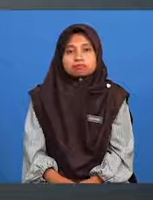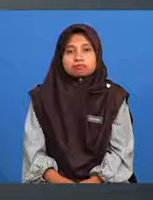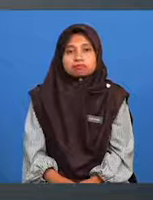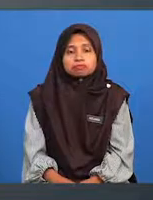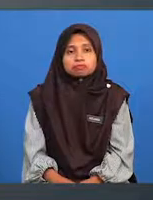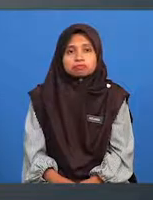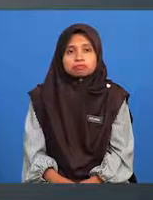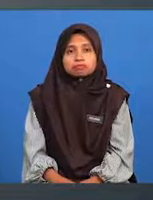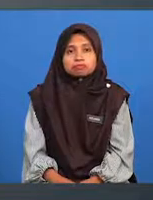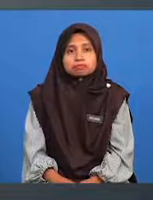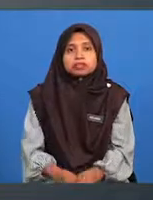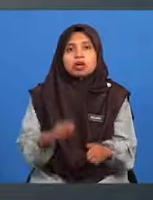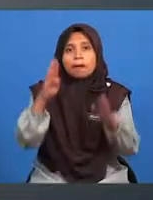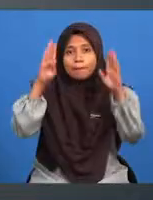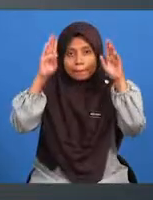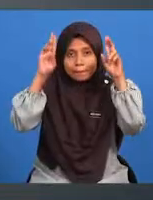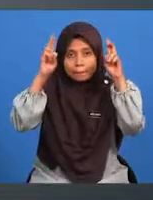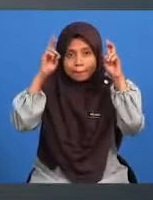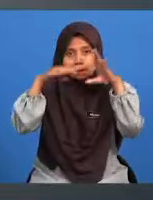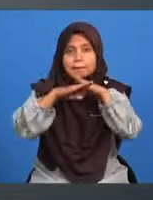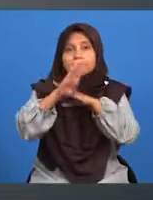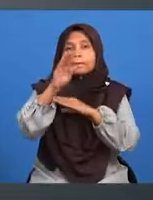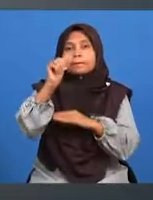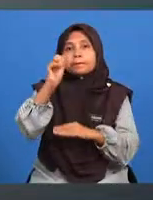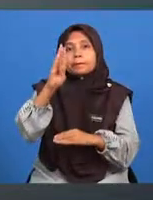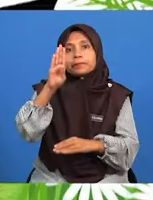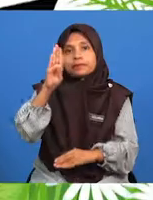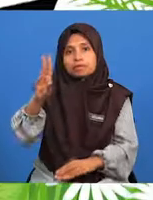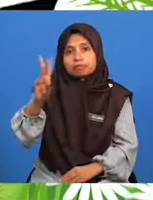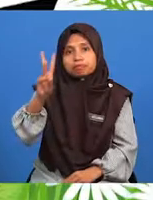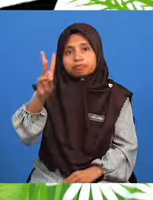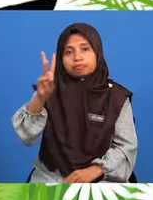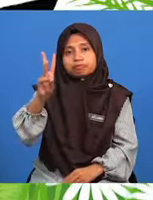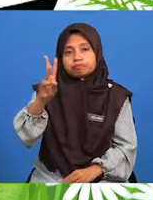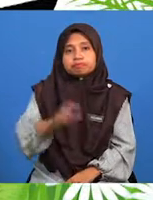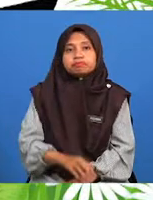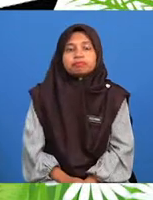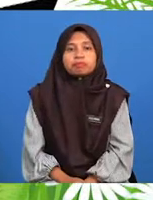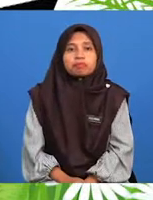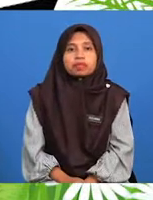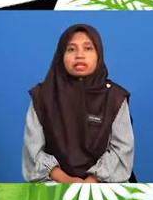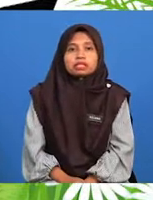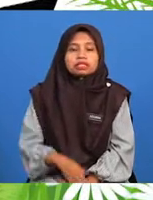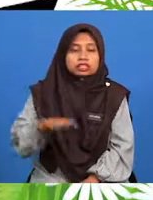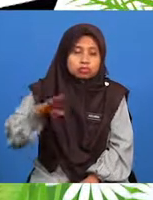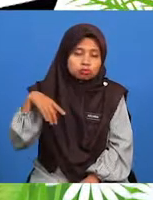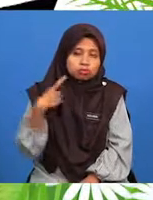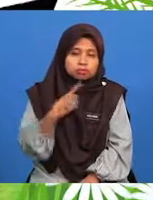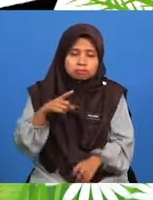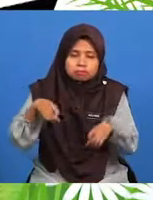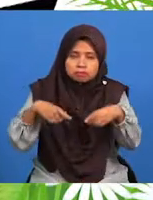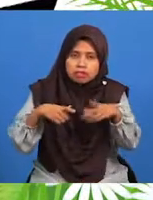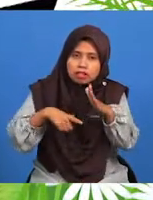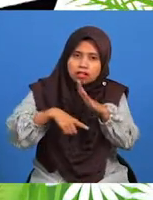iaitu tajuk bab 6 dalam bidang Al-Fiqh. Sebelum kapal kita berlayar lebih